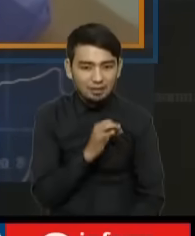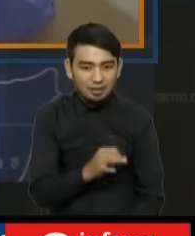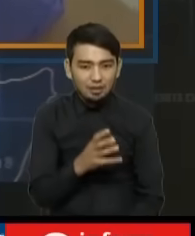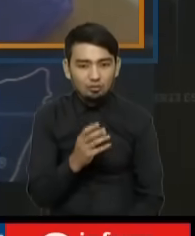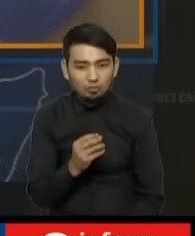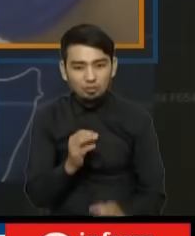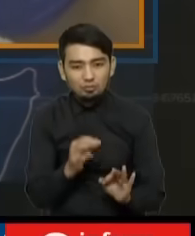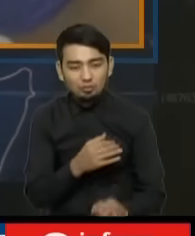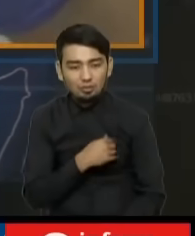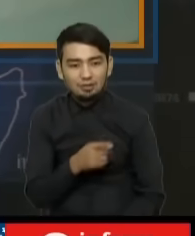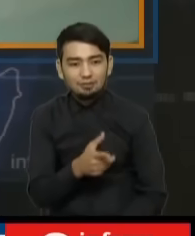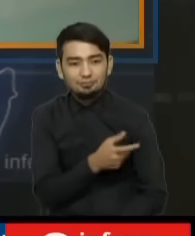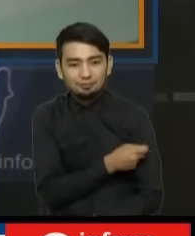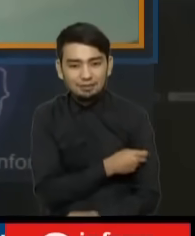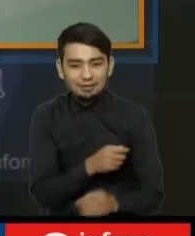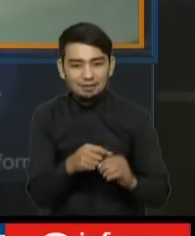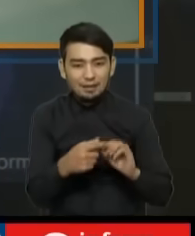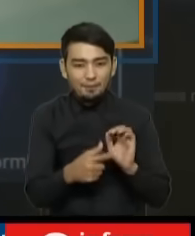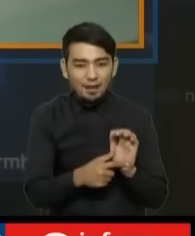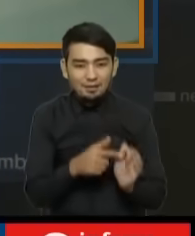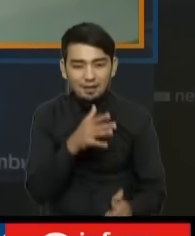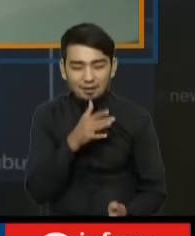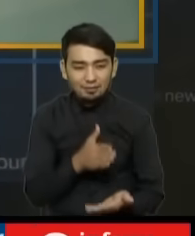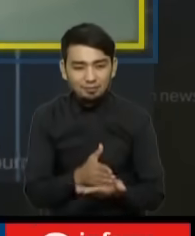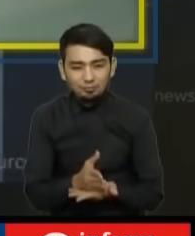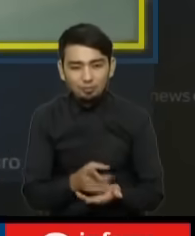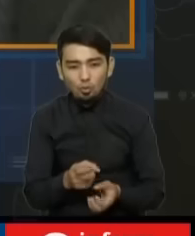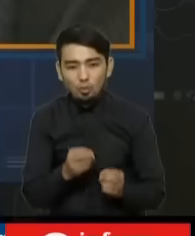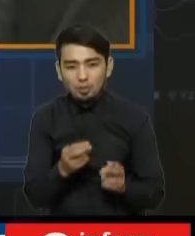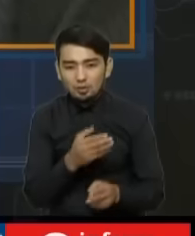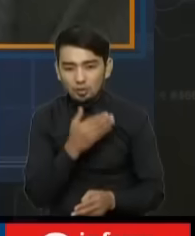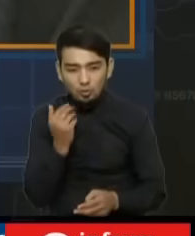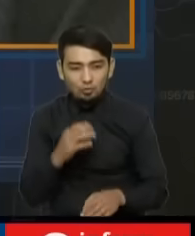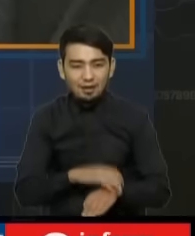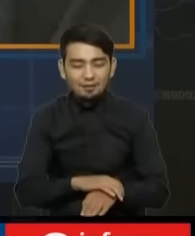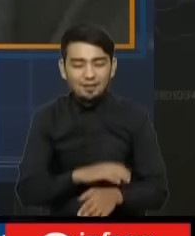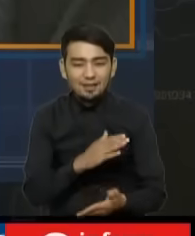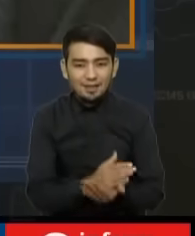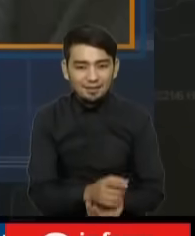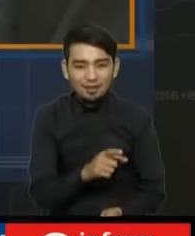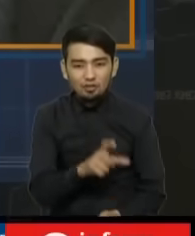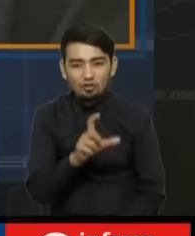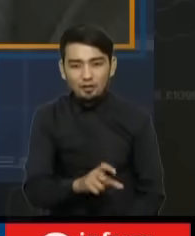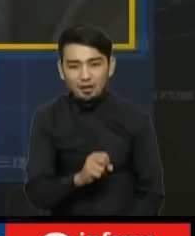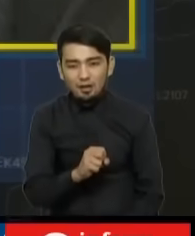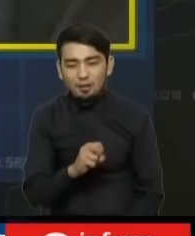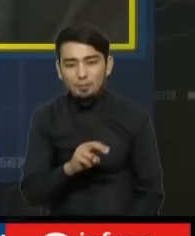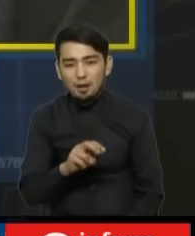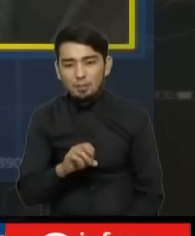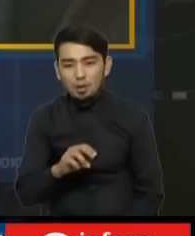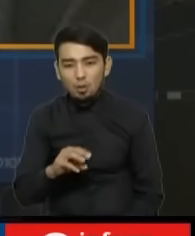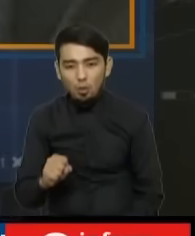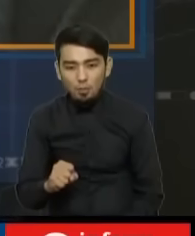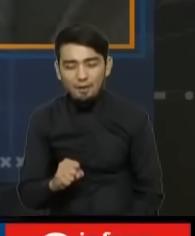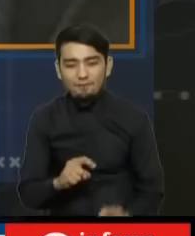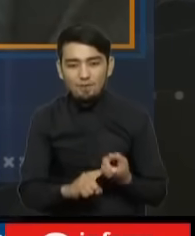кететінім, бұл екпе 17 жыл бойы бұның қауіпсіздігі дәлелденген. Сондықтан бұл адам папиллома вирусы вакцинасы